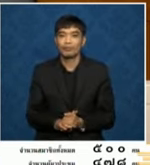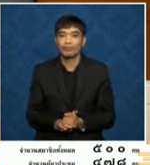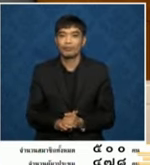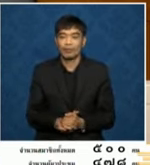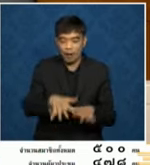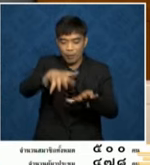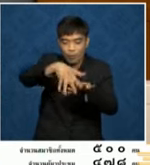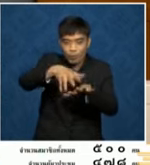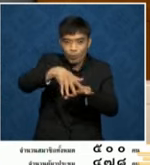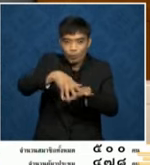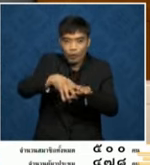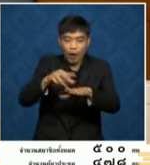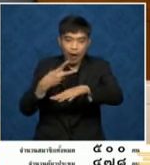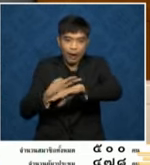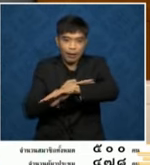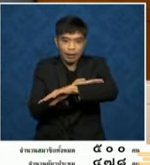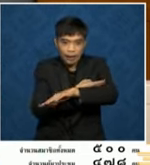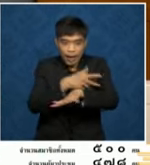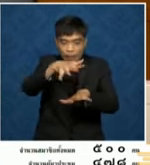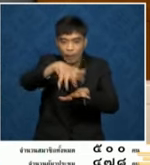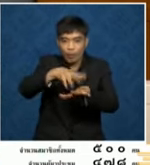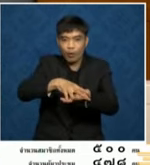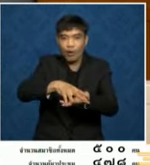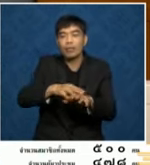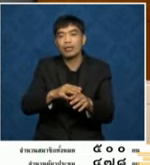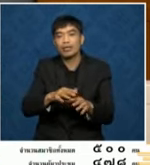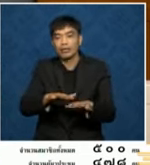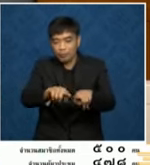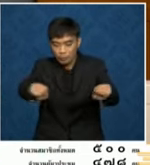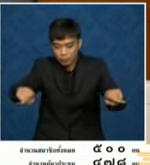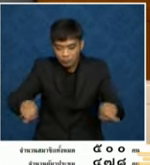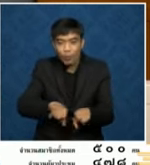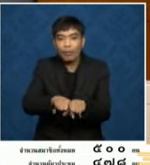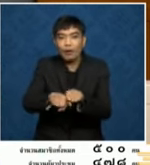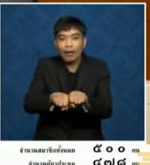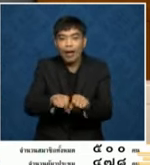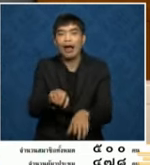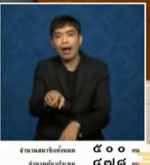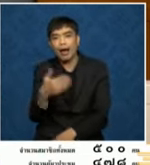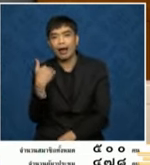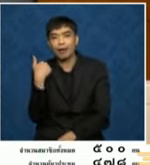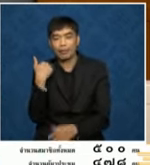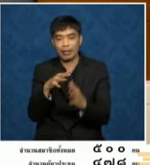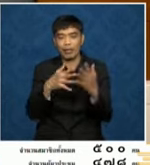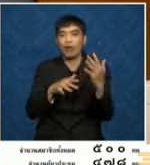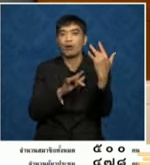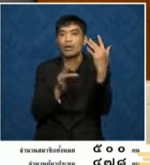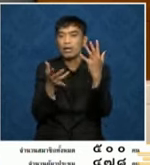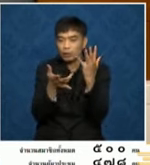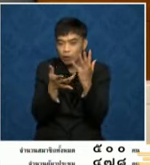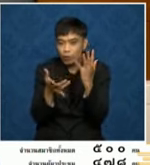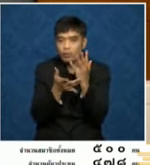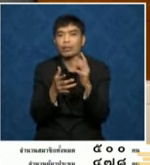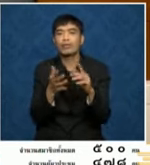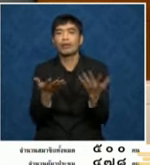ทอมือที่ท่านถามที่มีหลายท่านถามนะครับเรื่องการพัฒนาสำนักงานดิจิทัลเรื่องของการ พัฒน